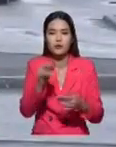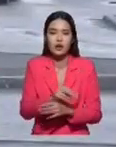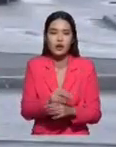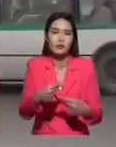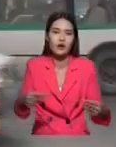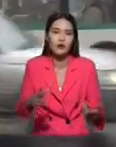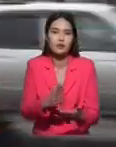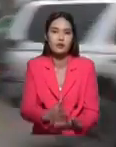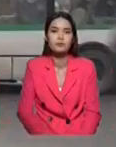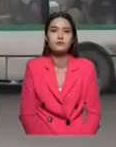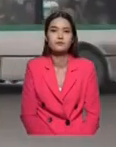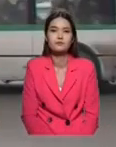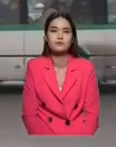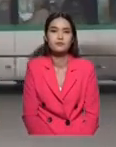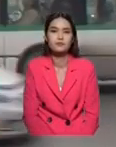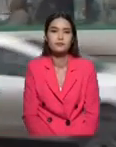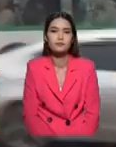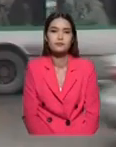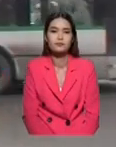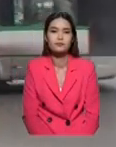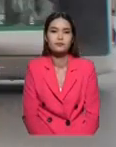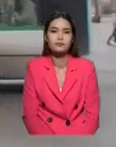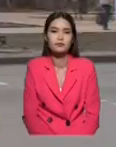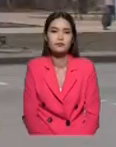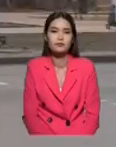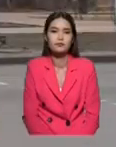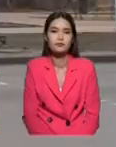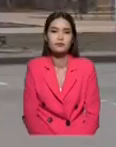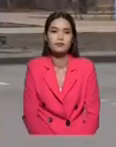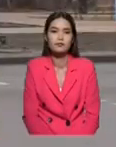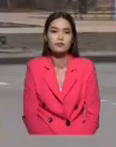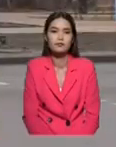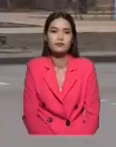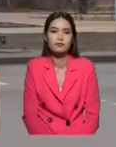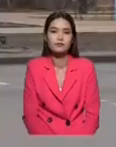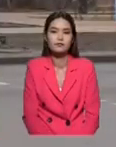Дильна Засекенова, Анастасия Дроняк, Анна Рахманова, Раиса Маргунова, Марина Неватова, Астана Таймс.